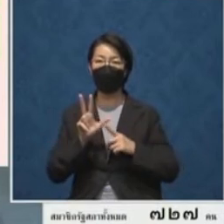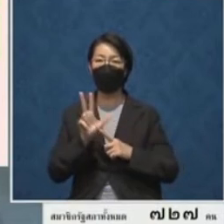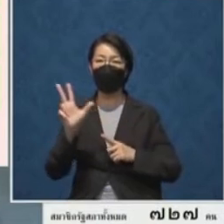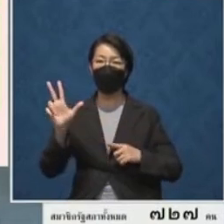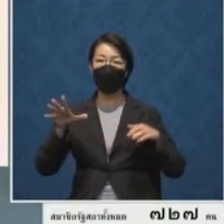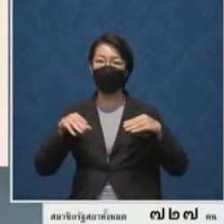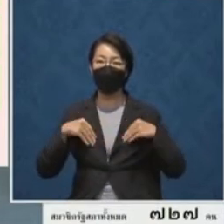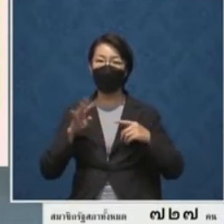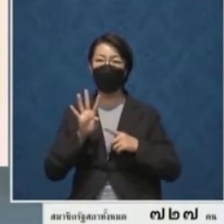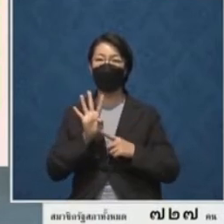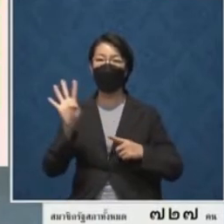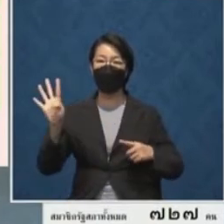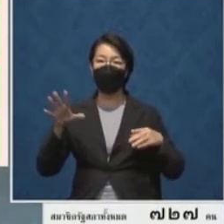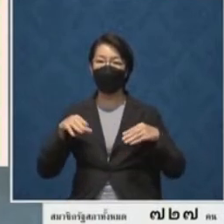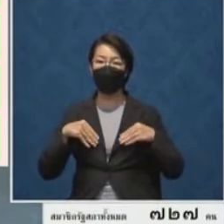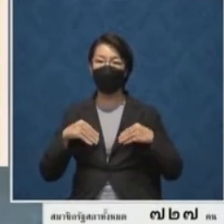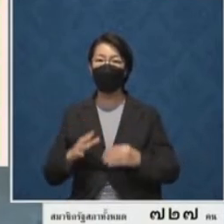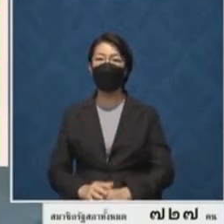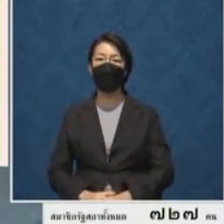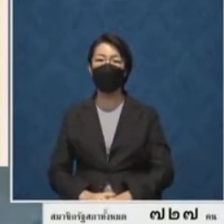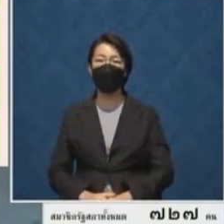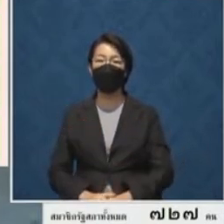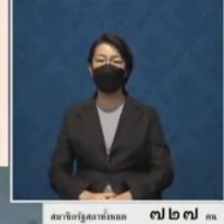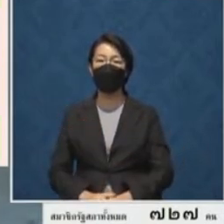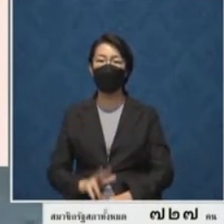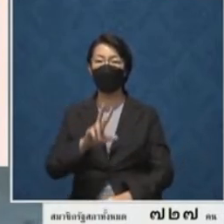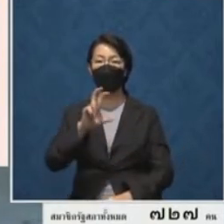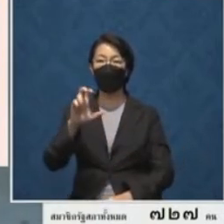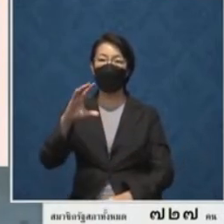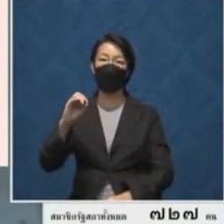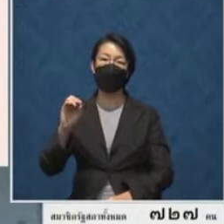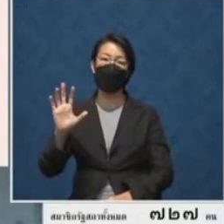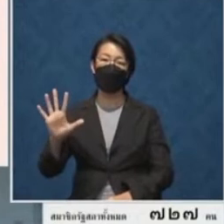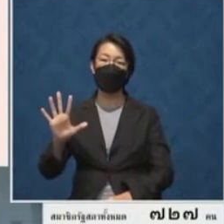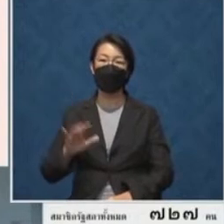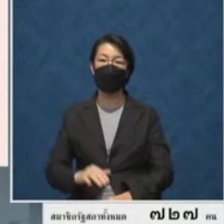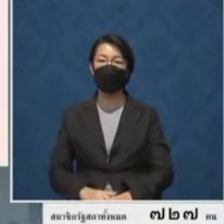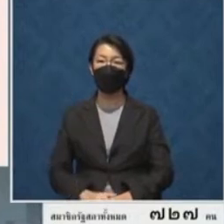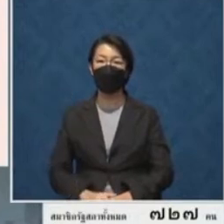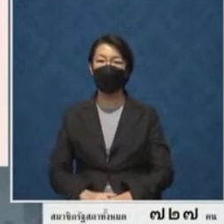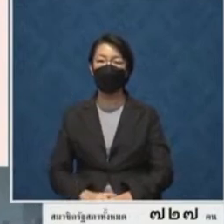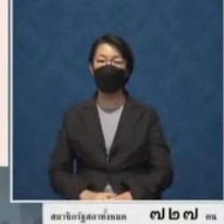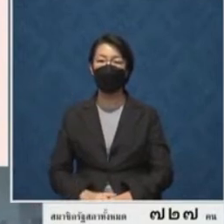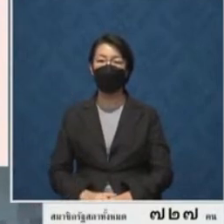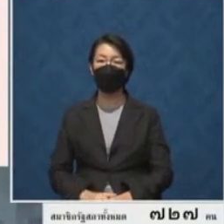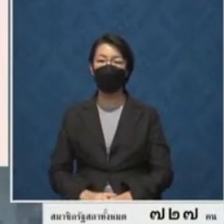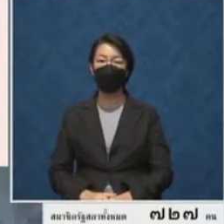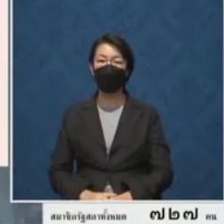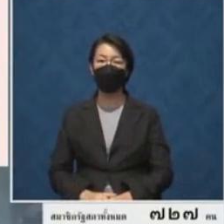การ 305รองศาสตราจารย์ประเสริฐปิ่นปฐมรัตน ์1ไม่รับหลัก